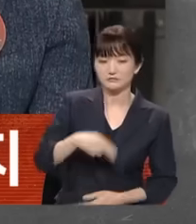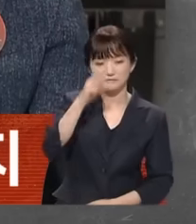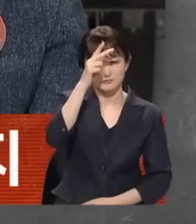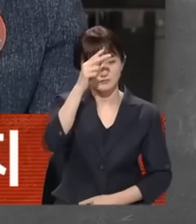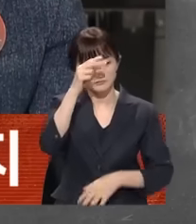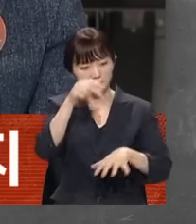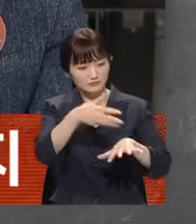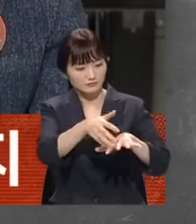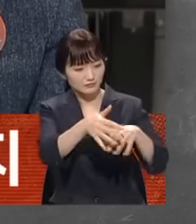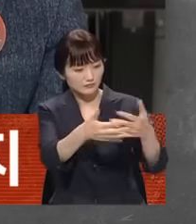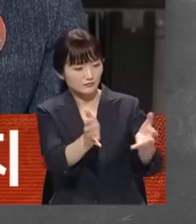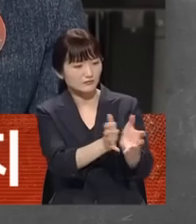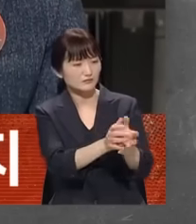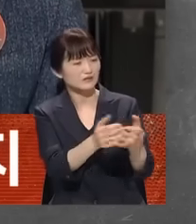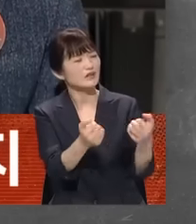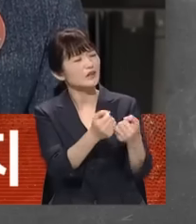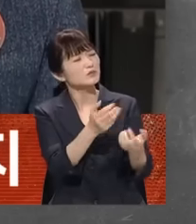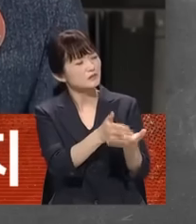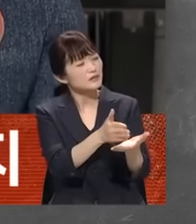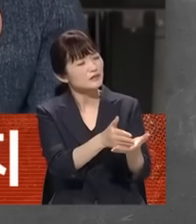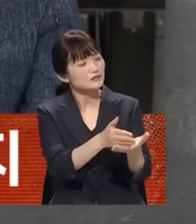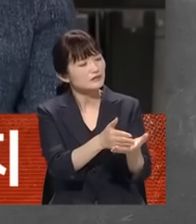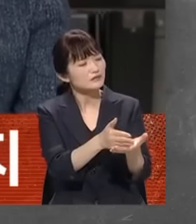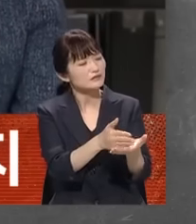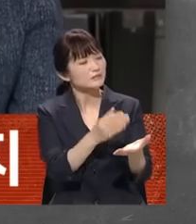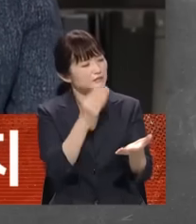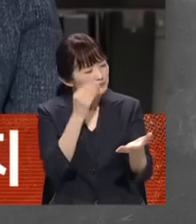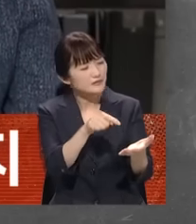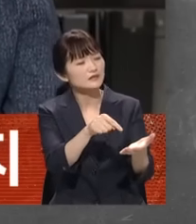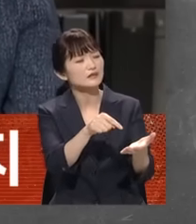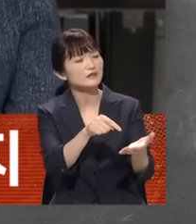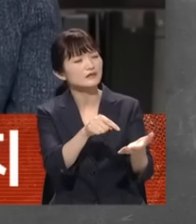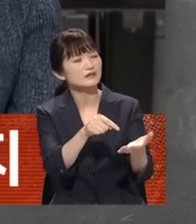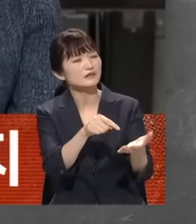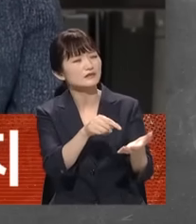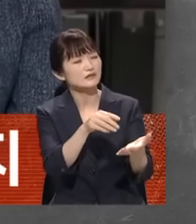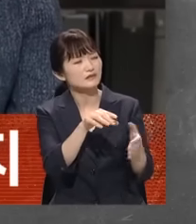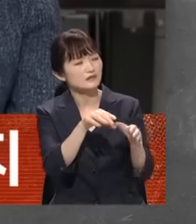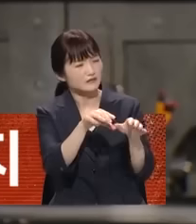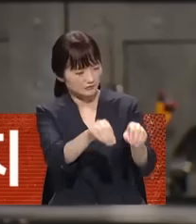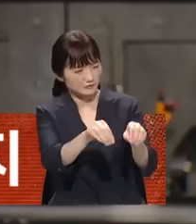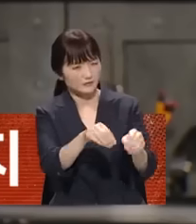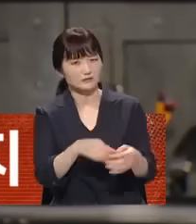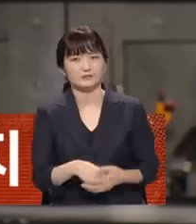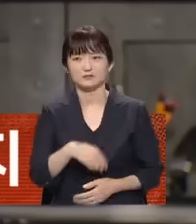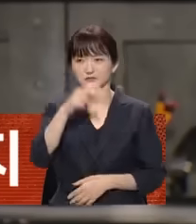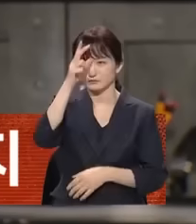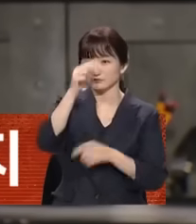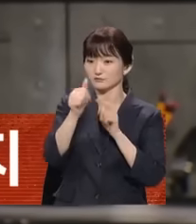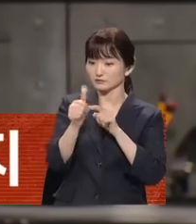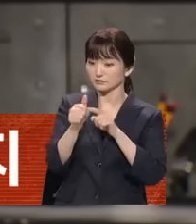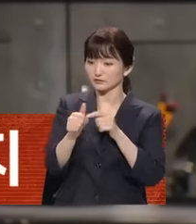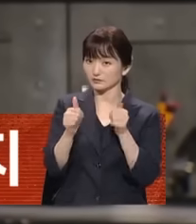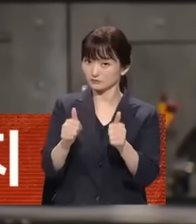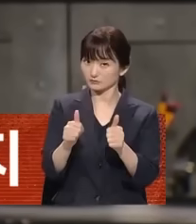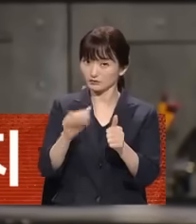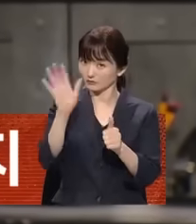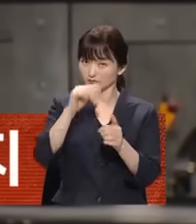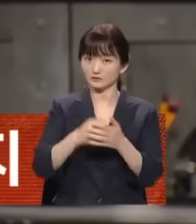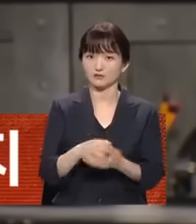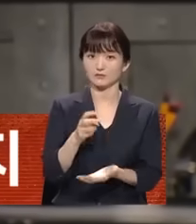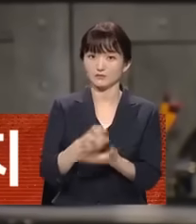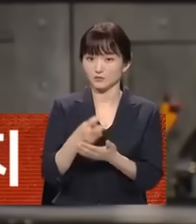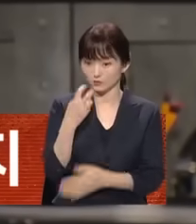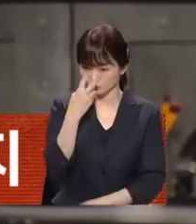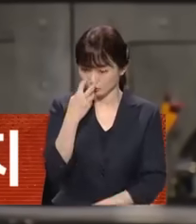조폭한테 어떻게 보면 약간 사정을 합니다 경찰은 심판이 아니죠 법의 수호자죠 그래서